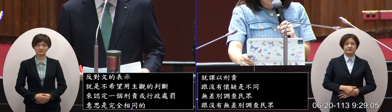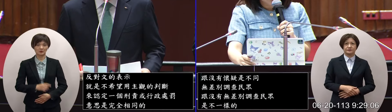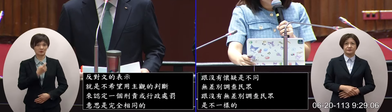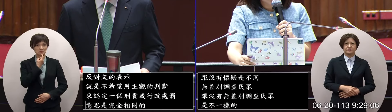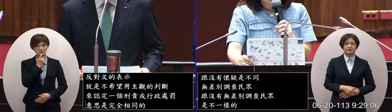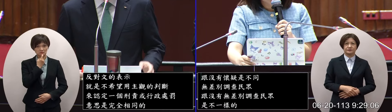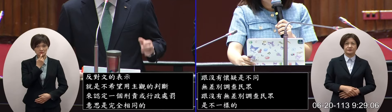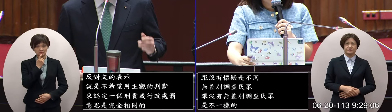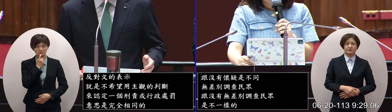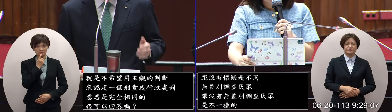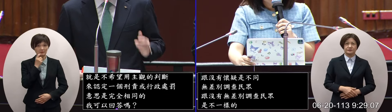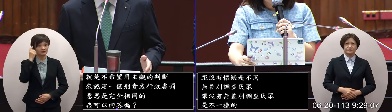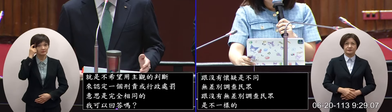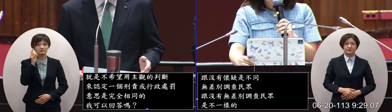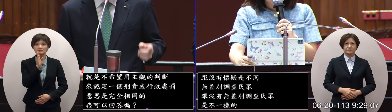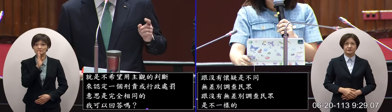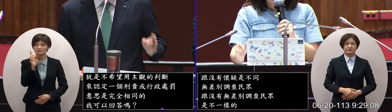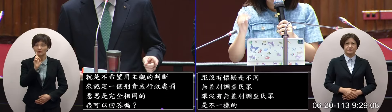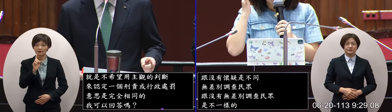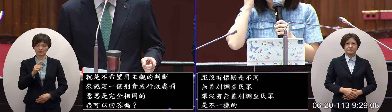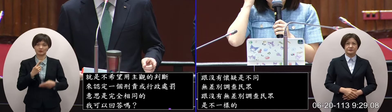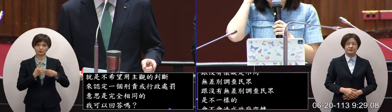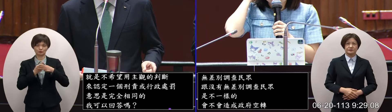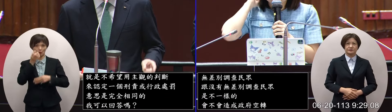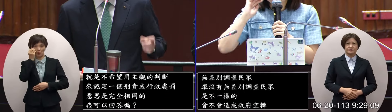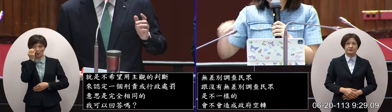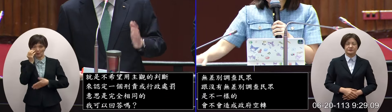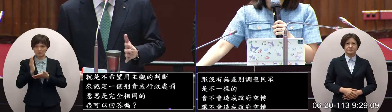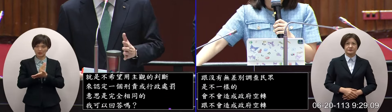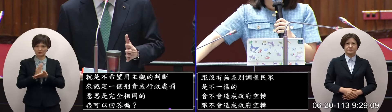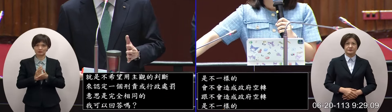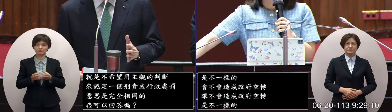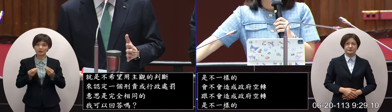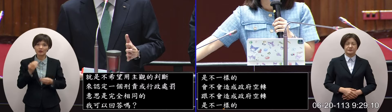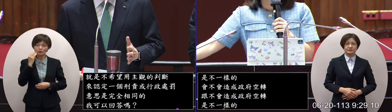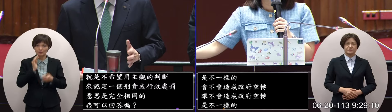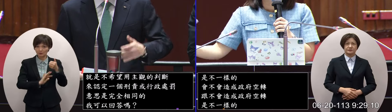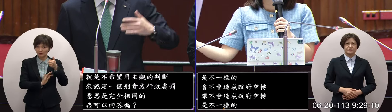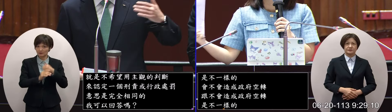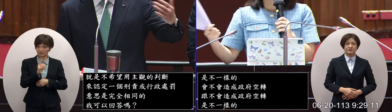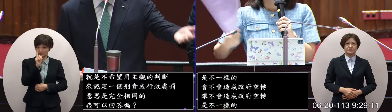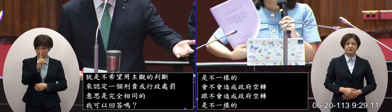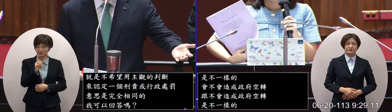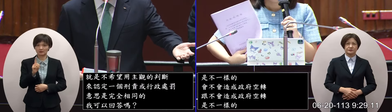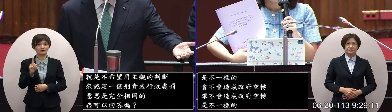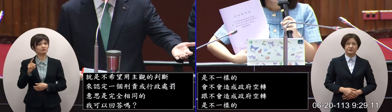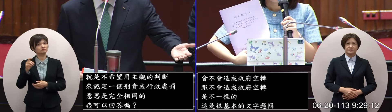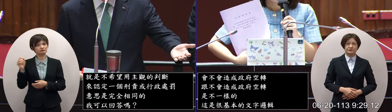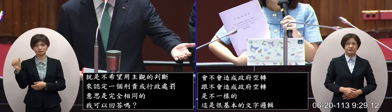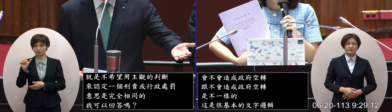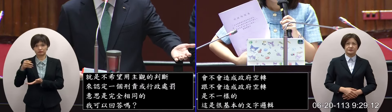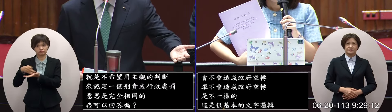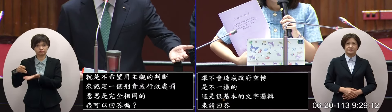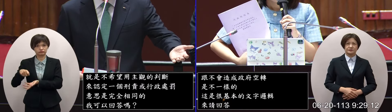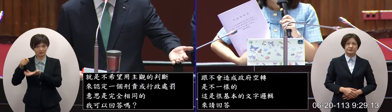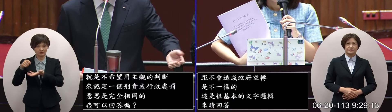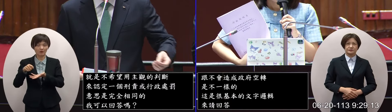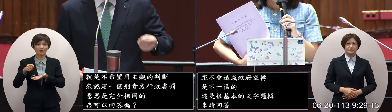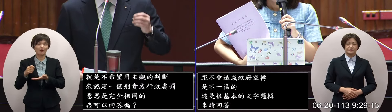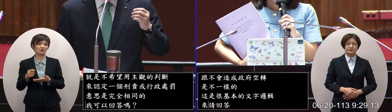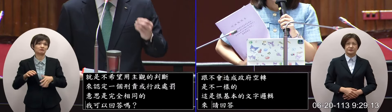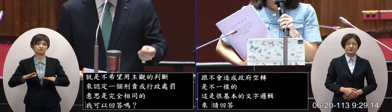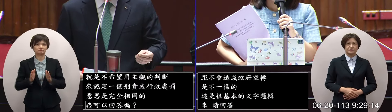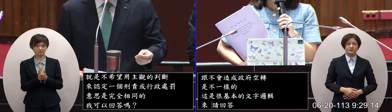疑就是不需要用主观的判断，一个人委员提案，五个人联署就可以把他做有罪或无罪的认